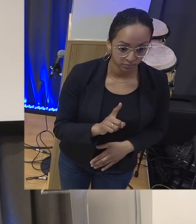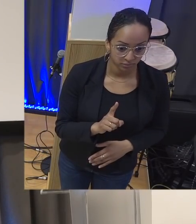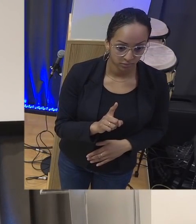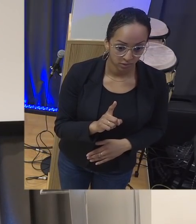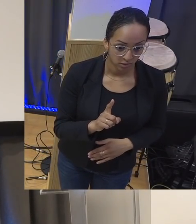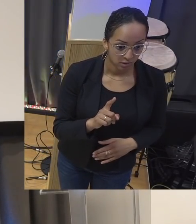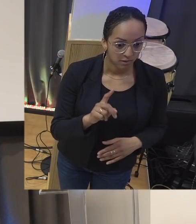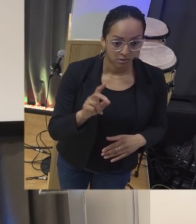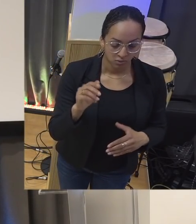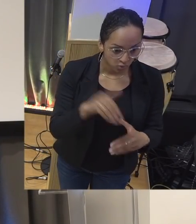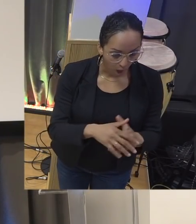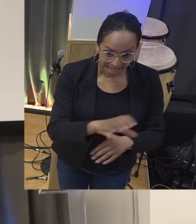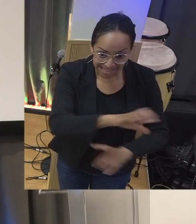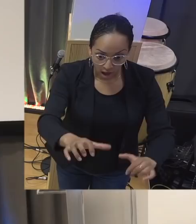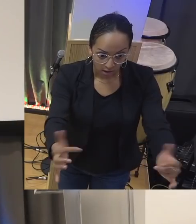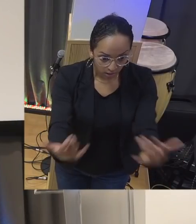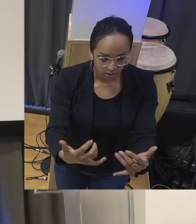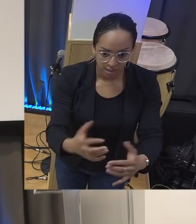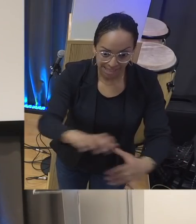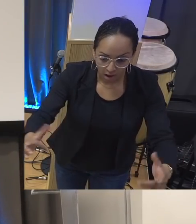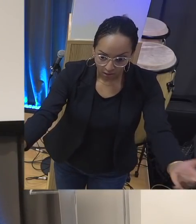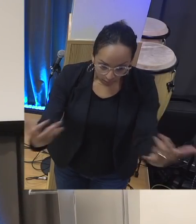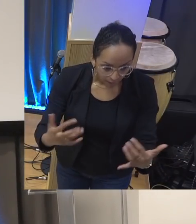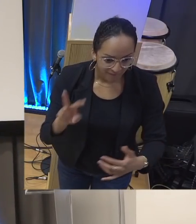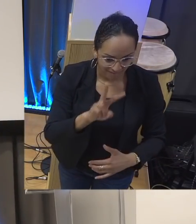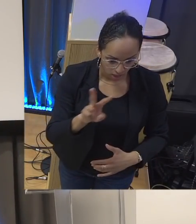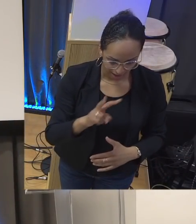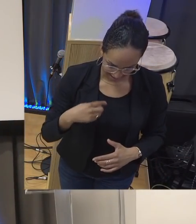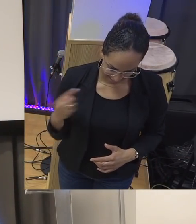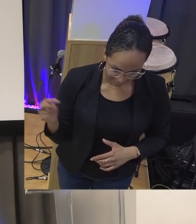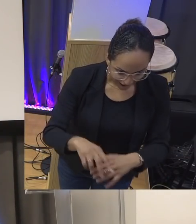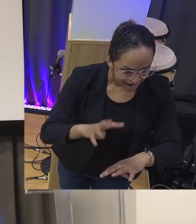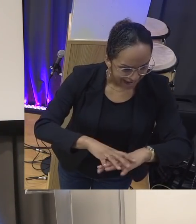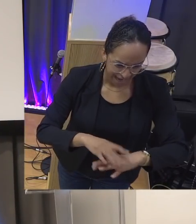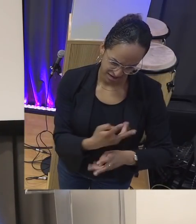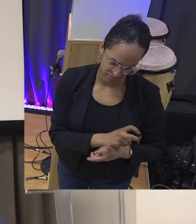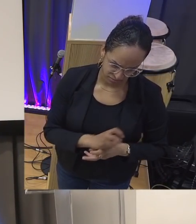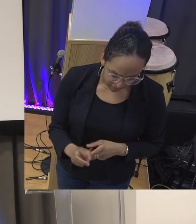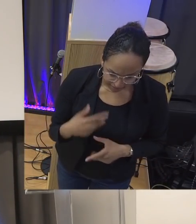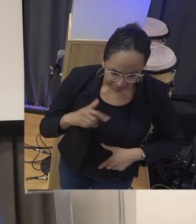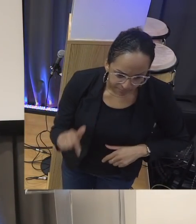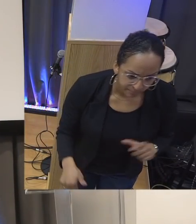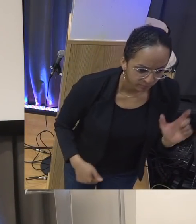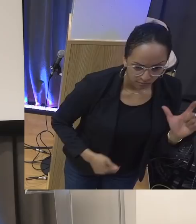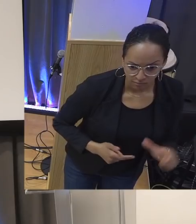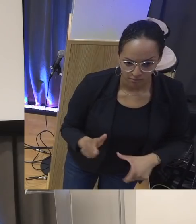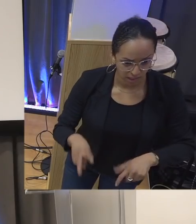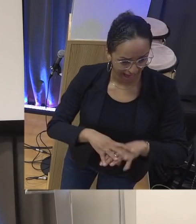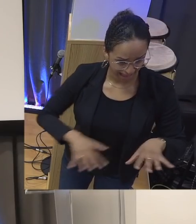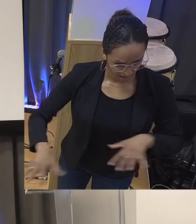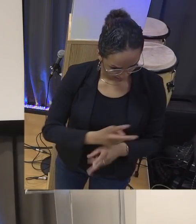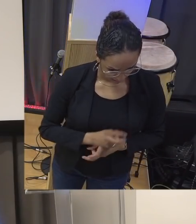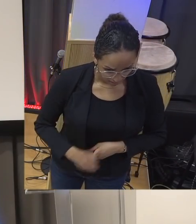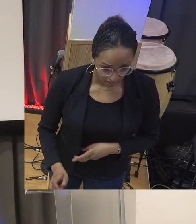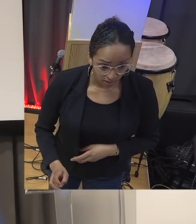le vendredi, je suis allé dans tous les quartiers et je suis arrivé dans un quartier, c'est